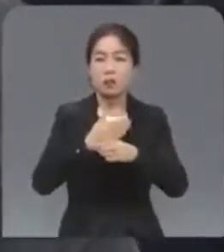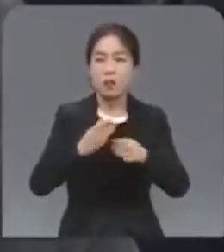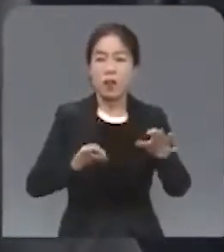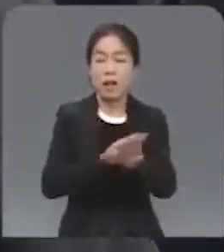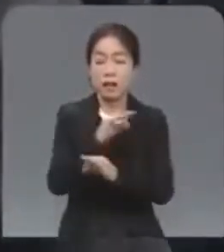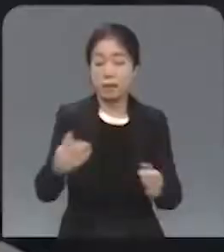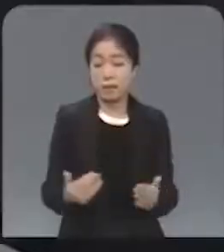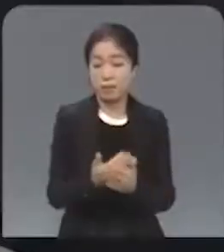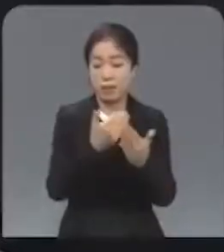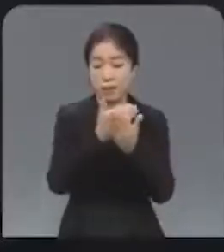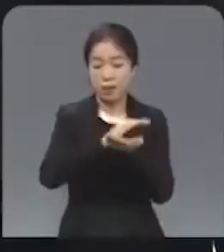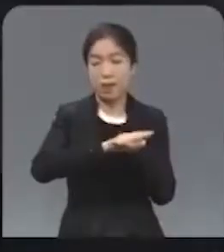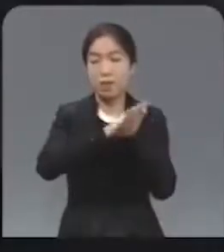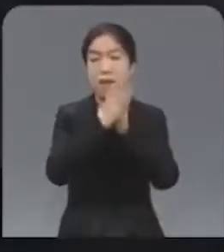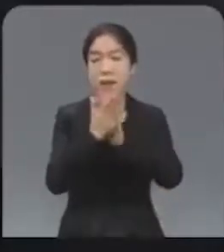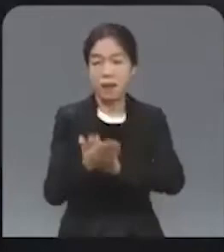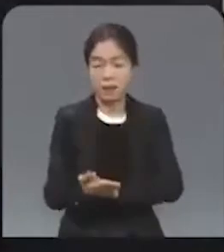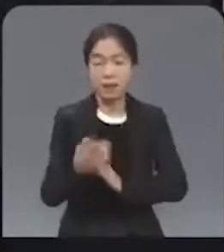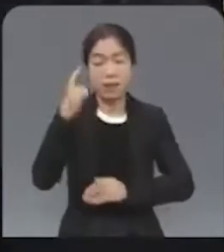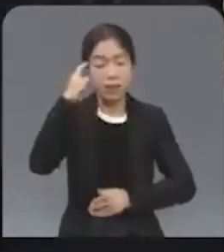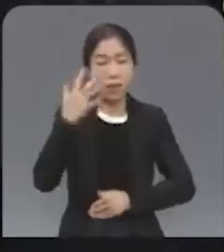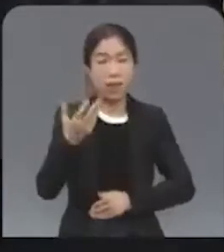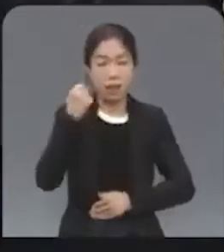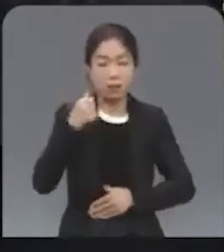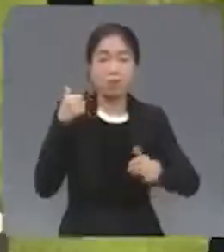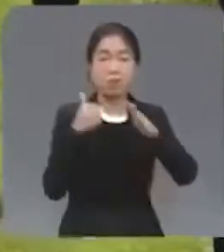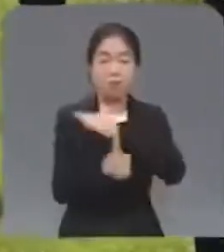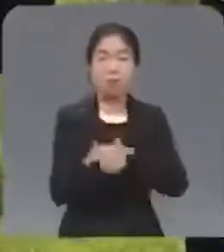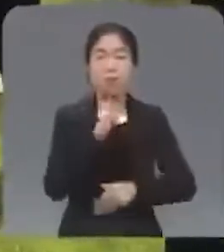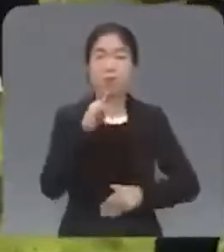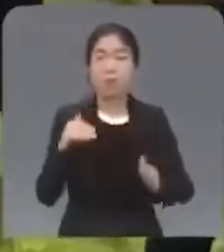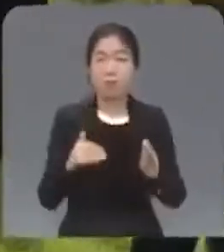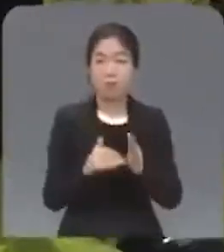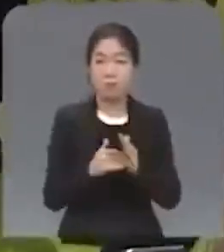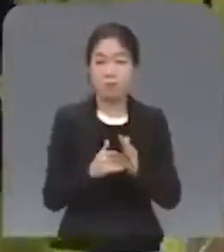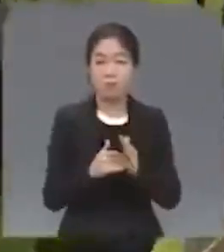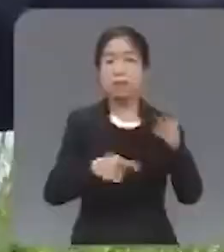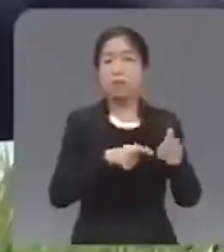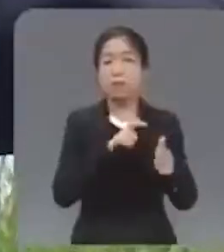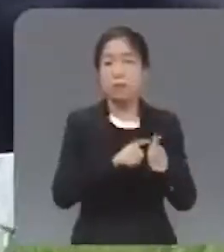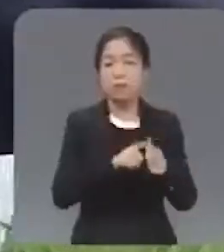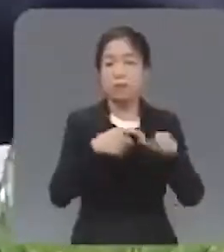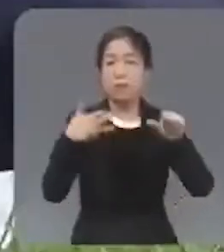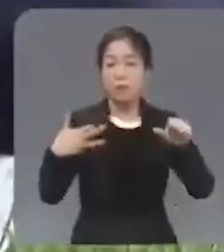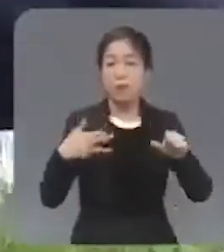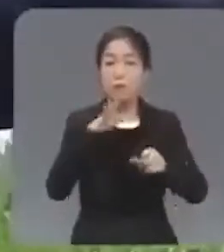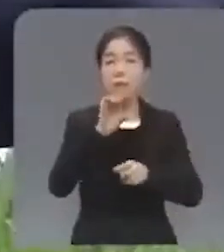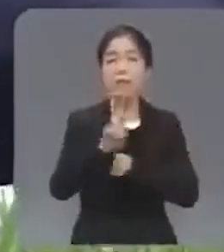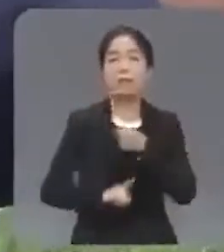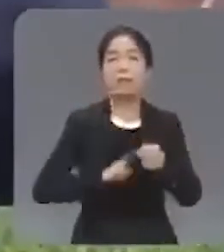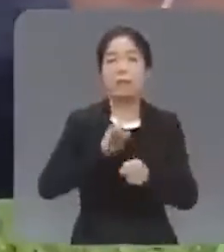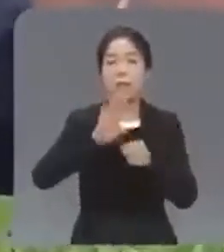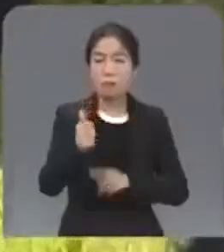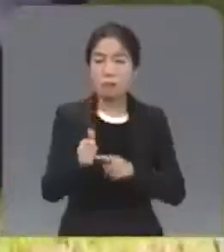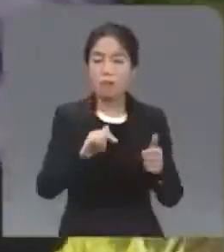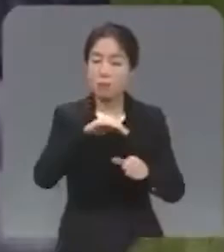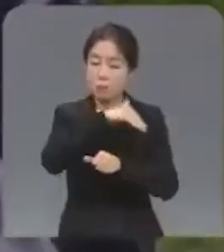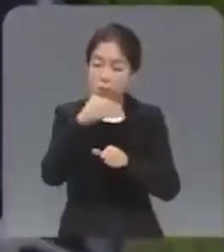번영으로 승화하자는 생각으로 민주묘지를 찾았다고 밝혔습니다. 그러면서도 막상 박관현 열사 등의 묘역과